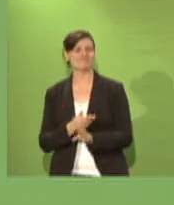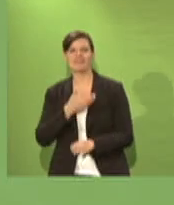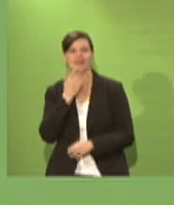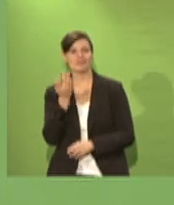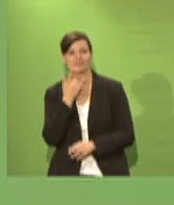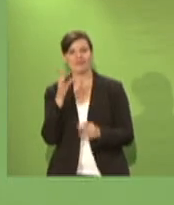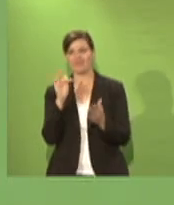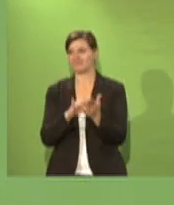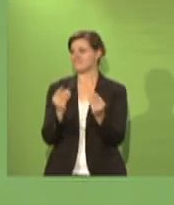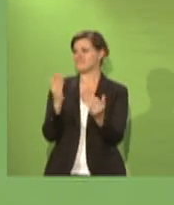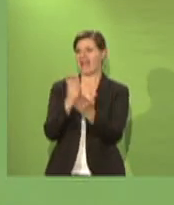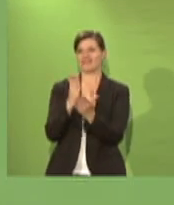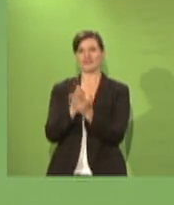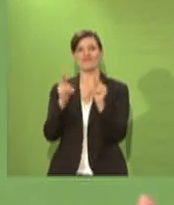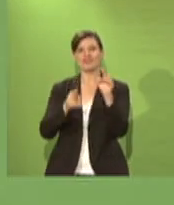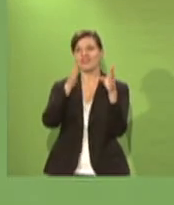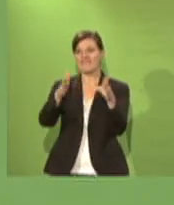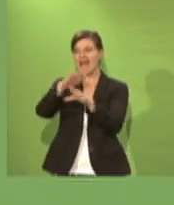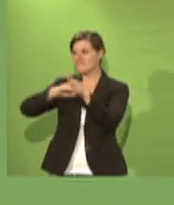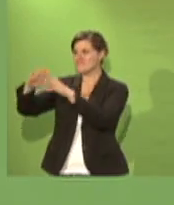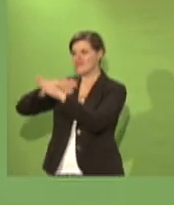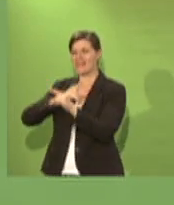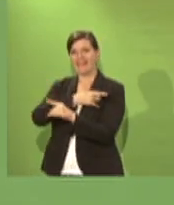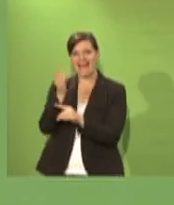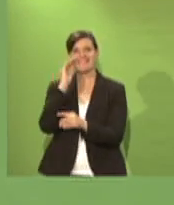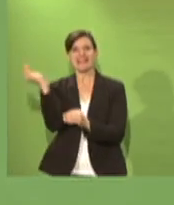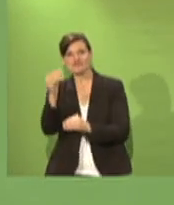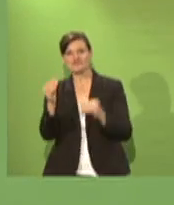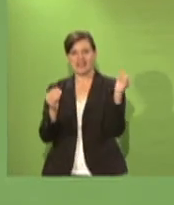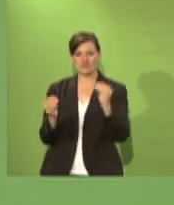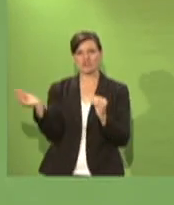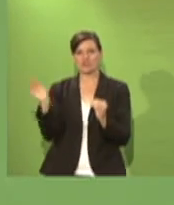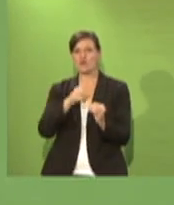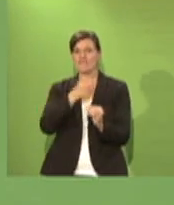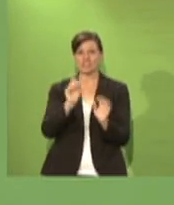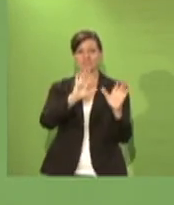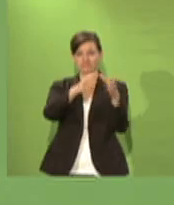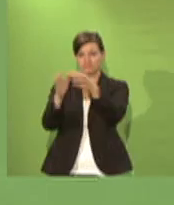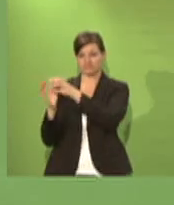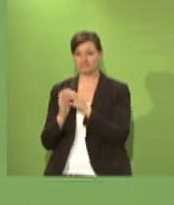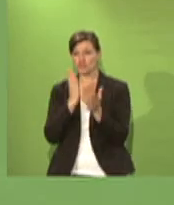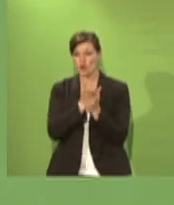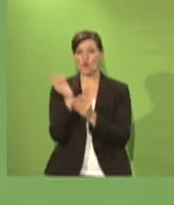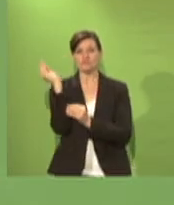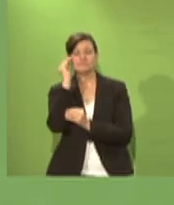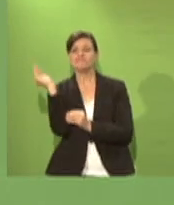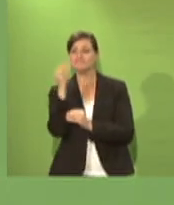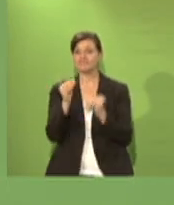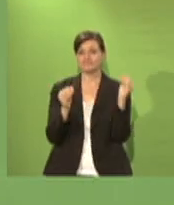Debatte bereichert wird. Alle Kabinettmitglieder der Grünen sind involviert, nicht nur der parlamentarische